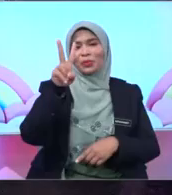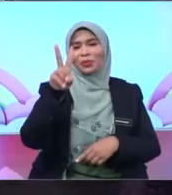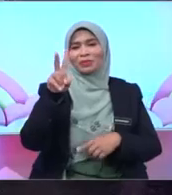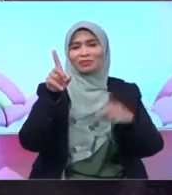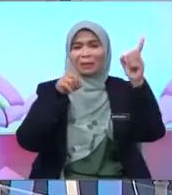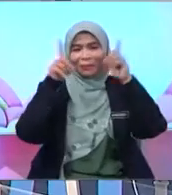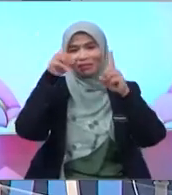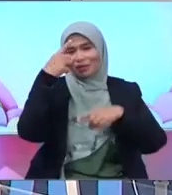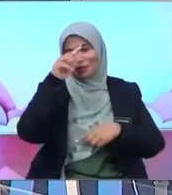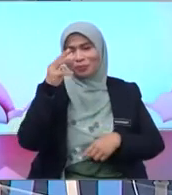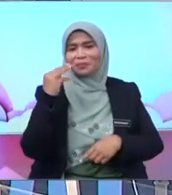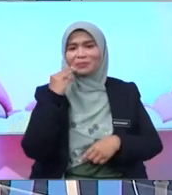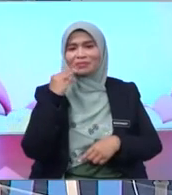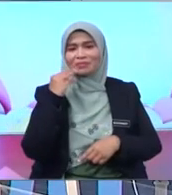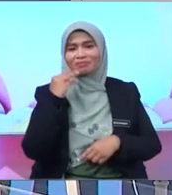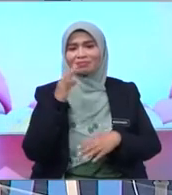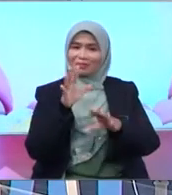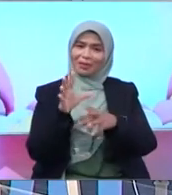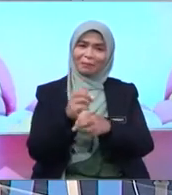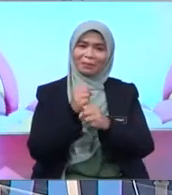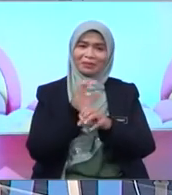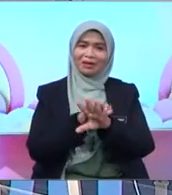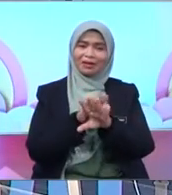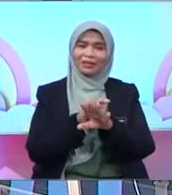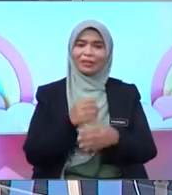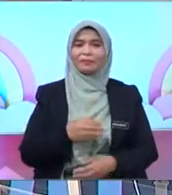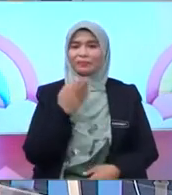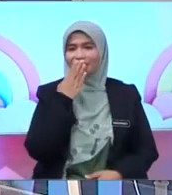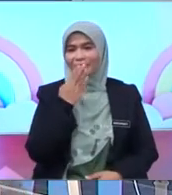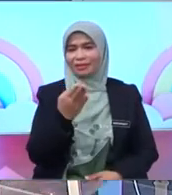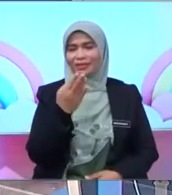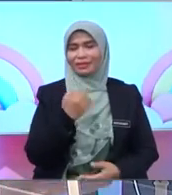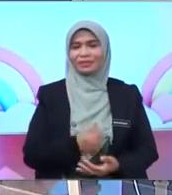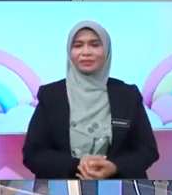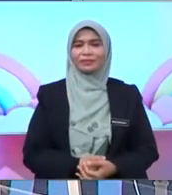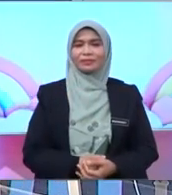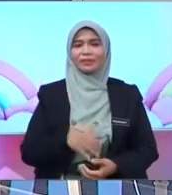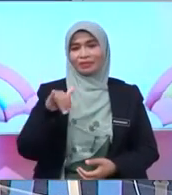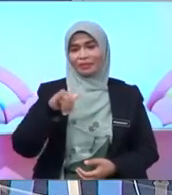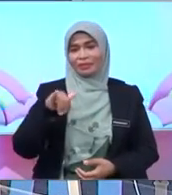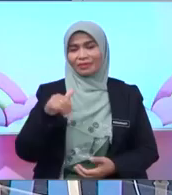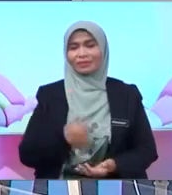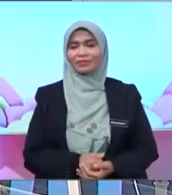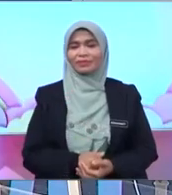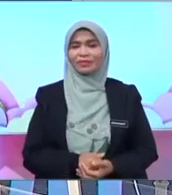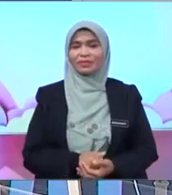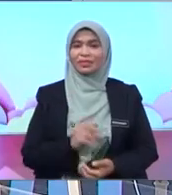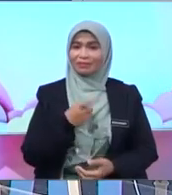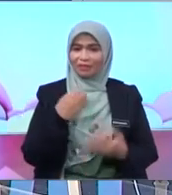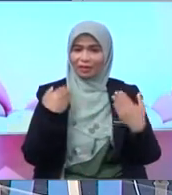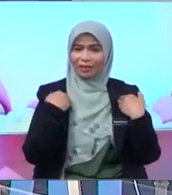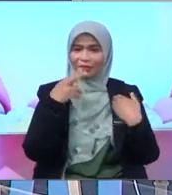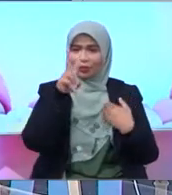menyerang rawwork ini kasih misalnya mengira ada lagi Duo